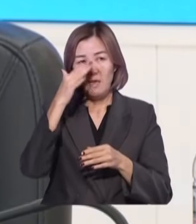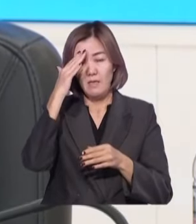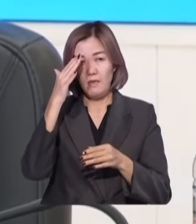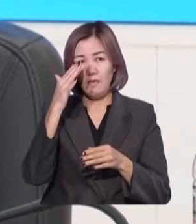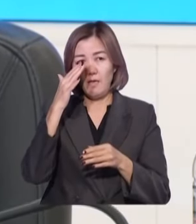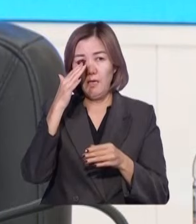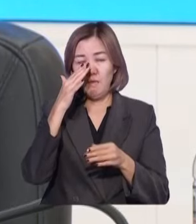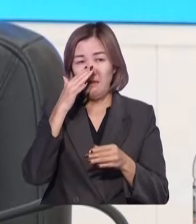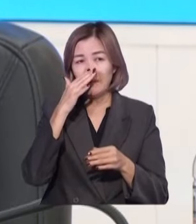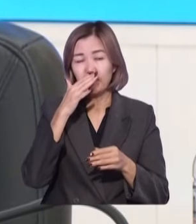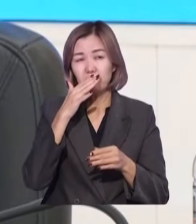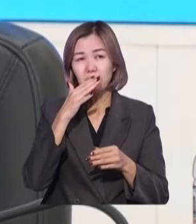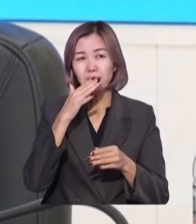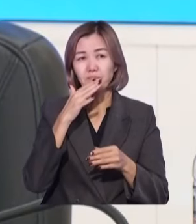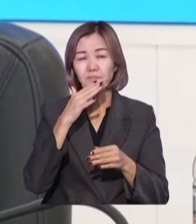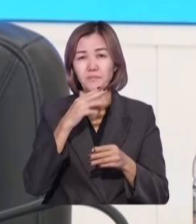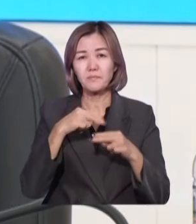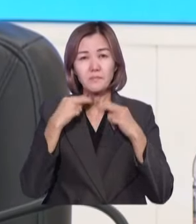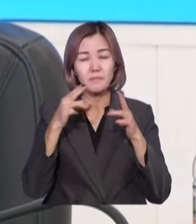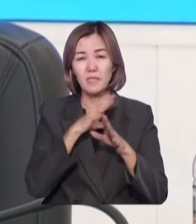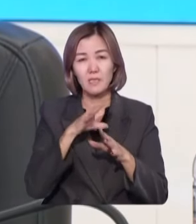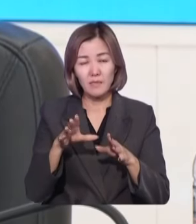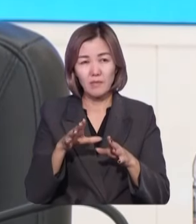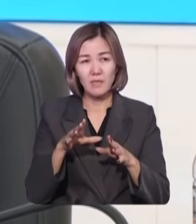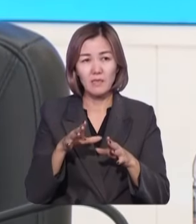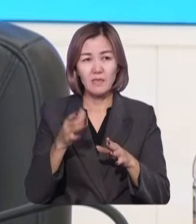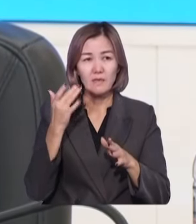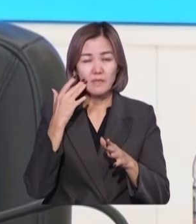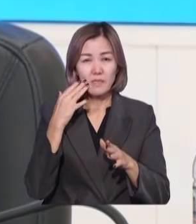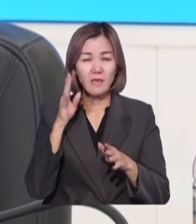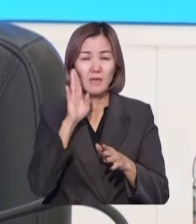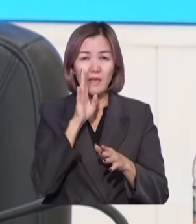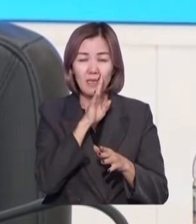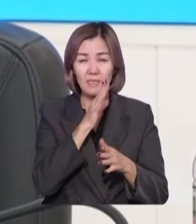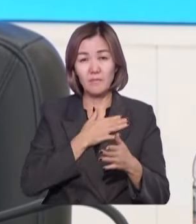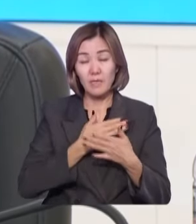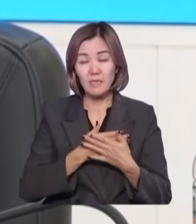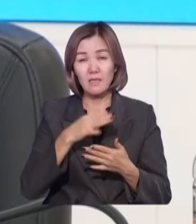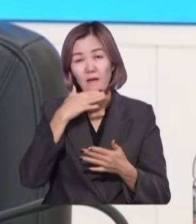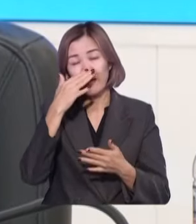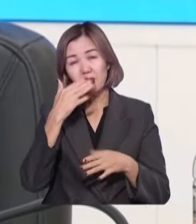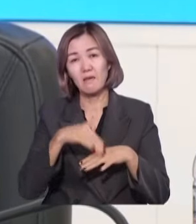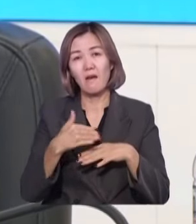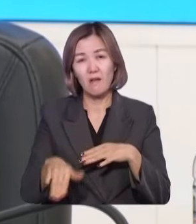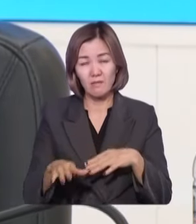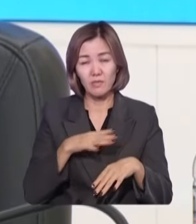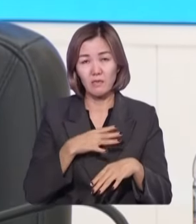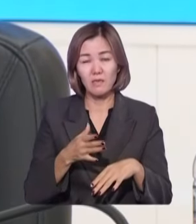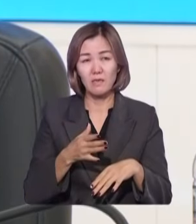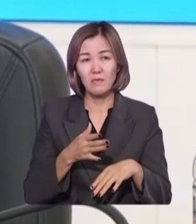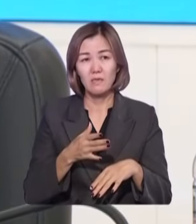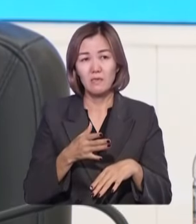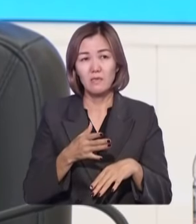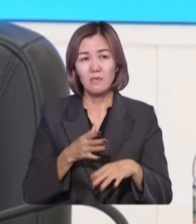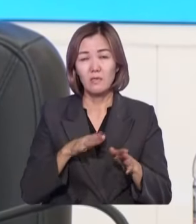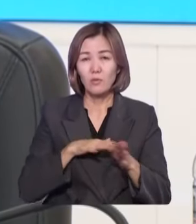институтына кішкене назар аударылмай келді. Ана институты, бала институты бар болғанымен, бірақ толыққанды